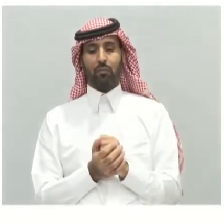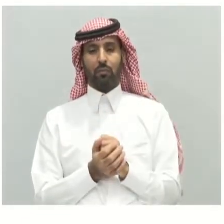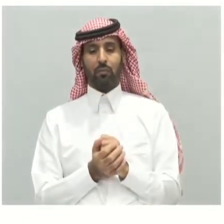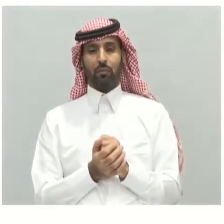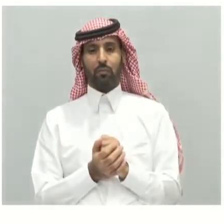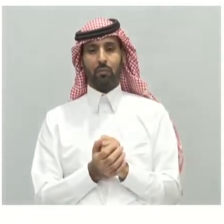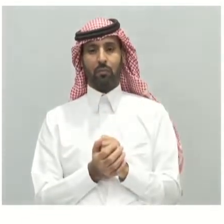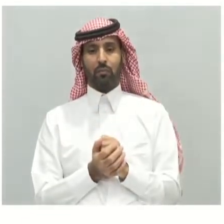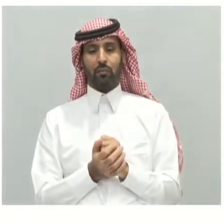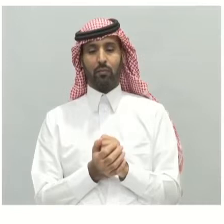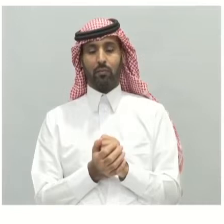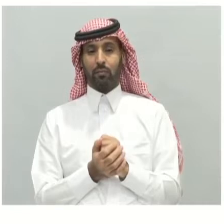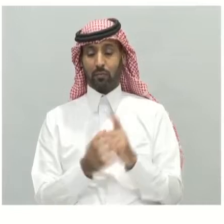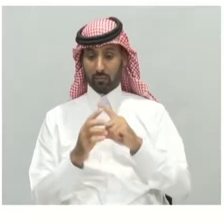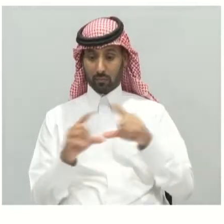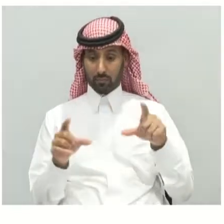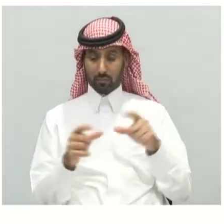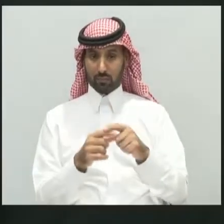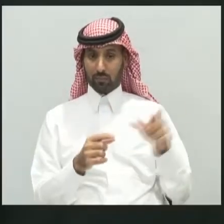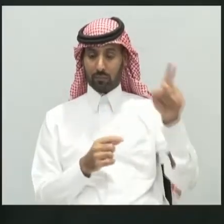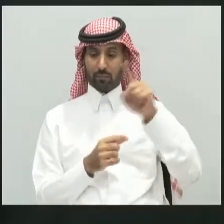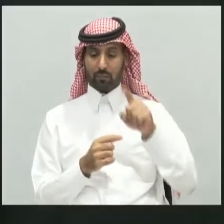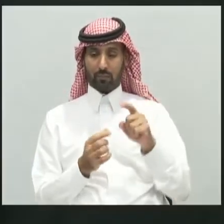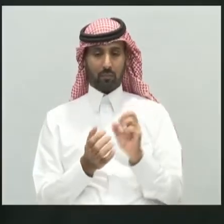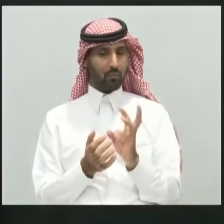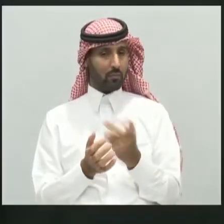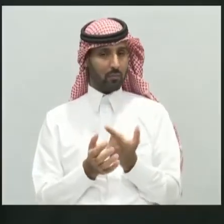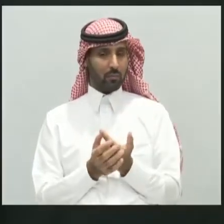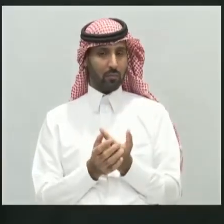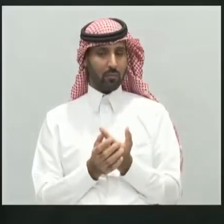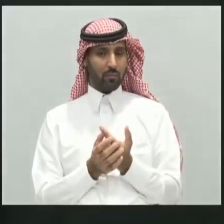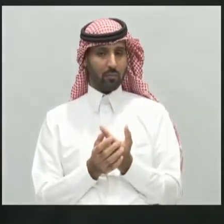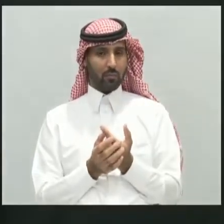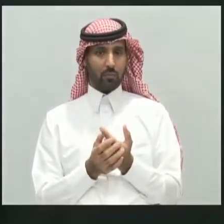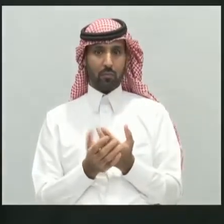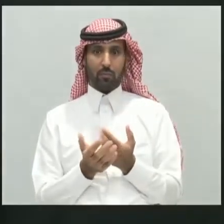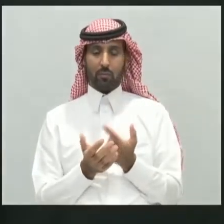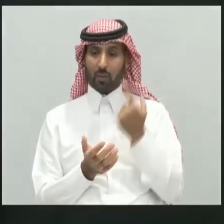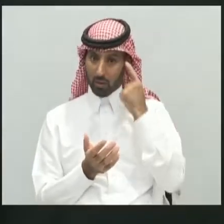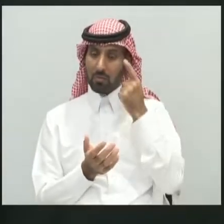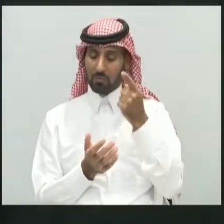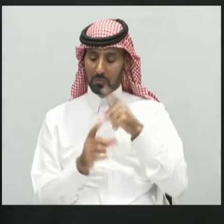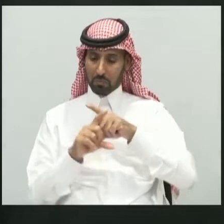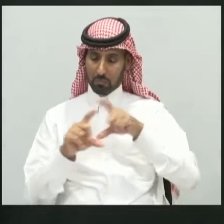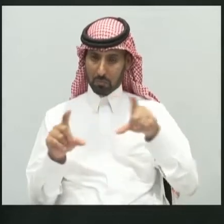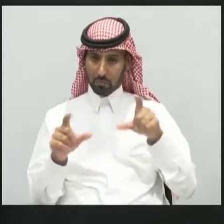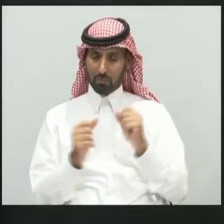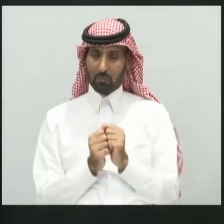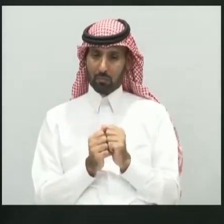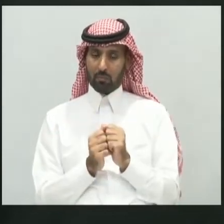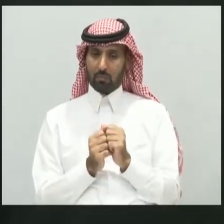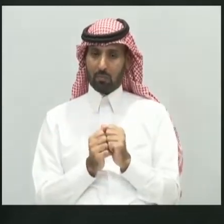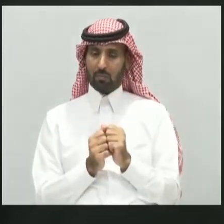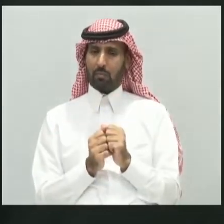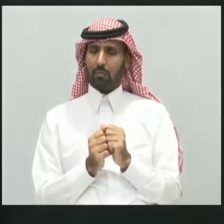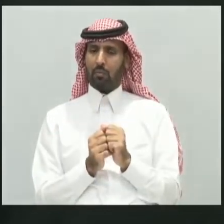How do we form questions? طيب أنا I already know how to form a regular sentence. I already know